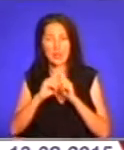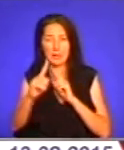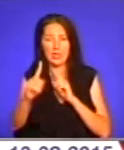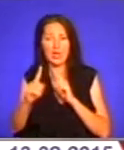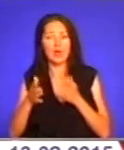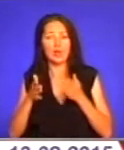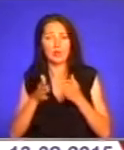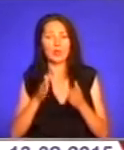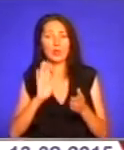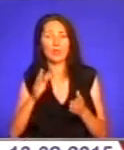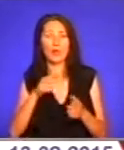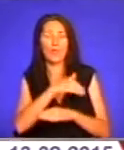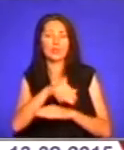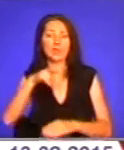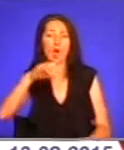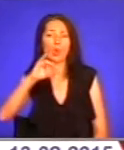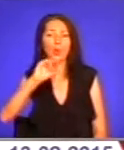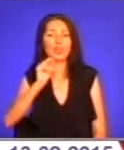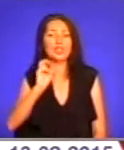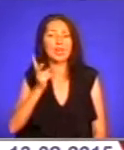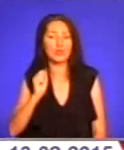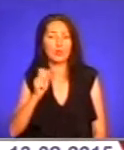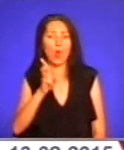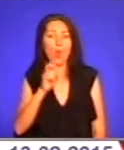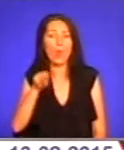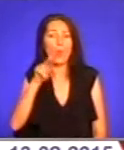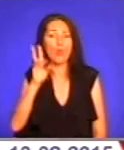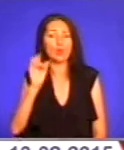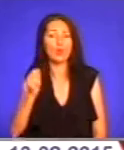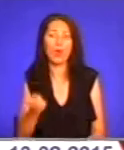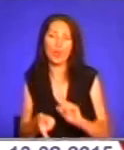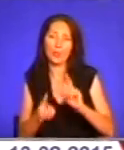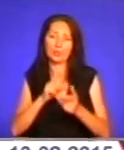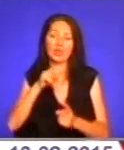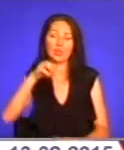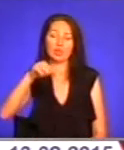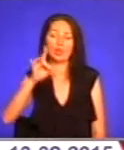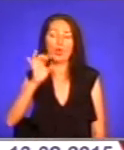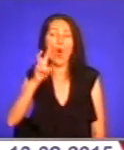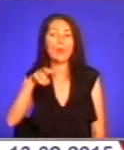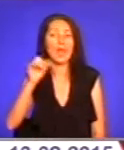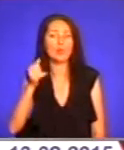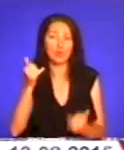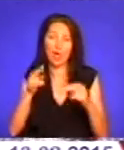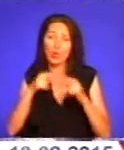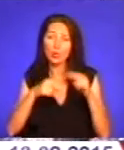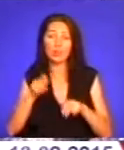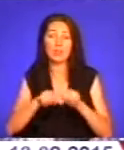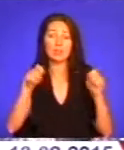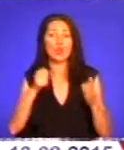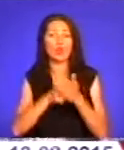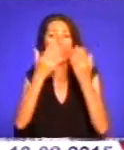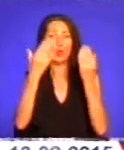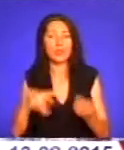вулиці Лучаківського, Будного і повертатиме на тролейбусну, зараз на стадії будівництва. Відкриють її до Дня міста. Зараз